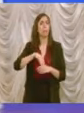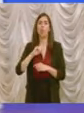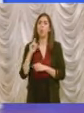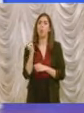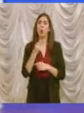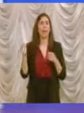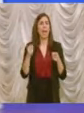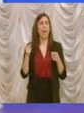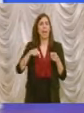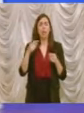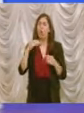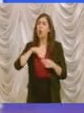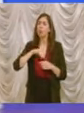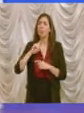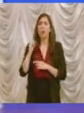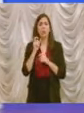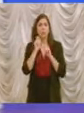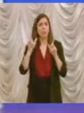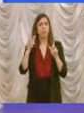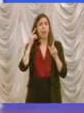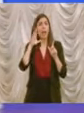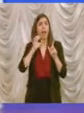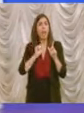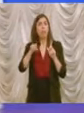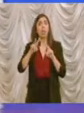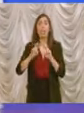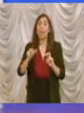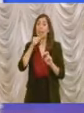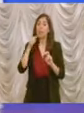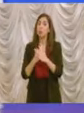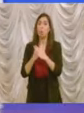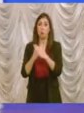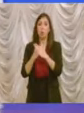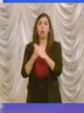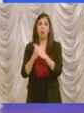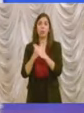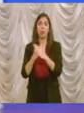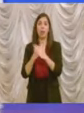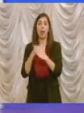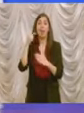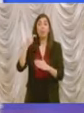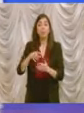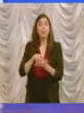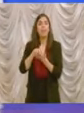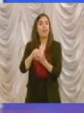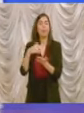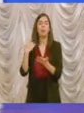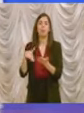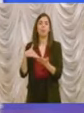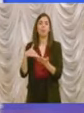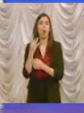questo periodo di quanto sia importante rafforzare il sistema della ricerca da tutti i punti di vista questo l'investimento importante